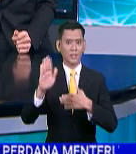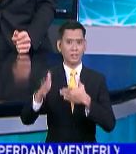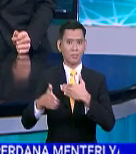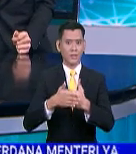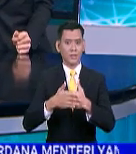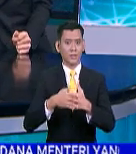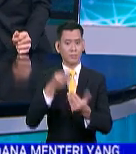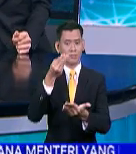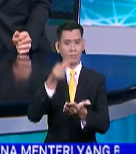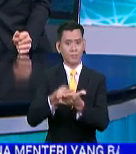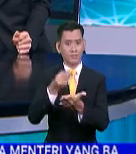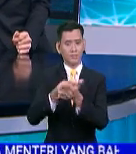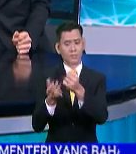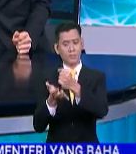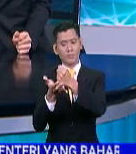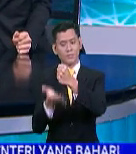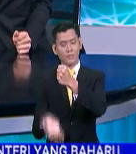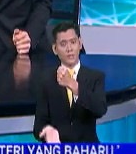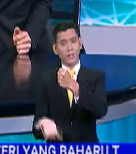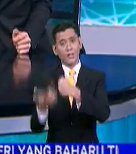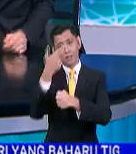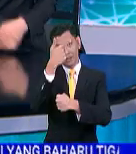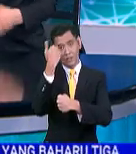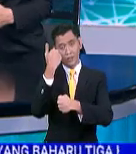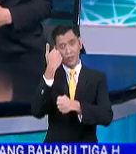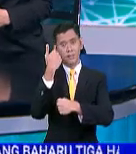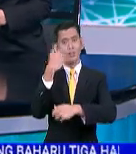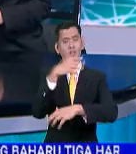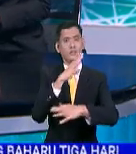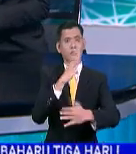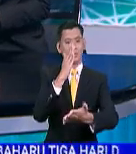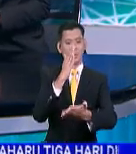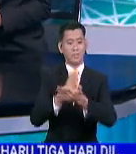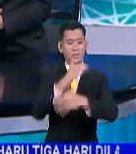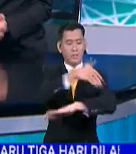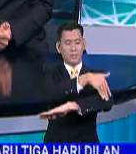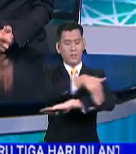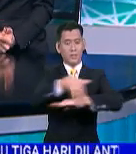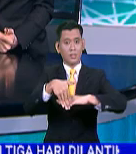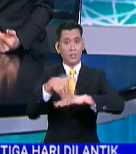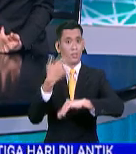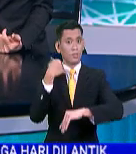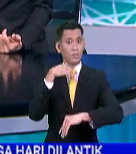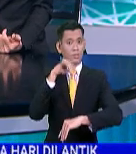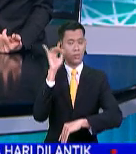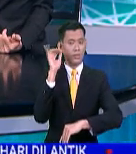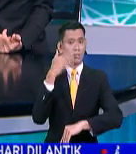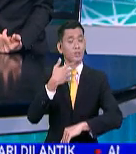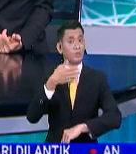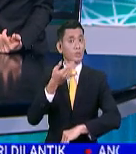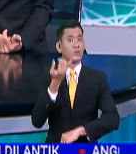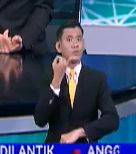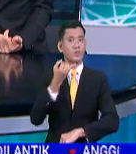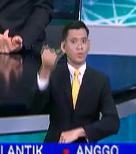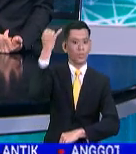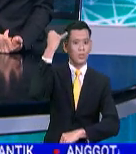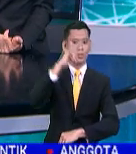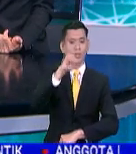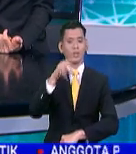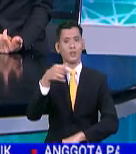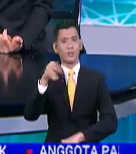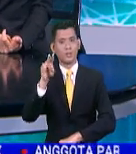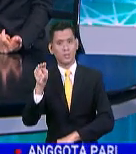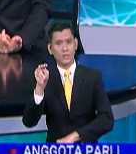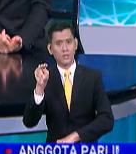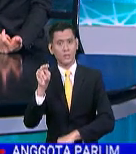menjana pendapatan yang terjejas akibat sekatan pergerakan terdahulu. Ya, Gilberta Robert yang meninjau kemeriahan acara Collectors